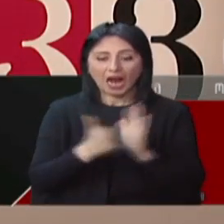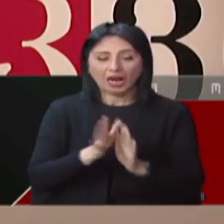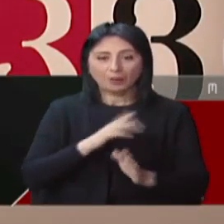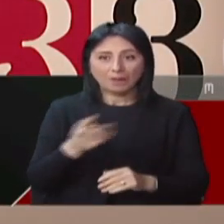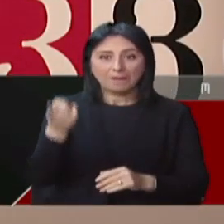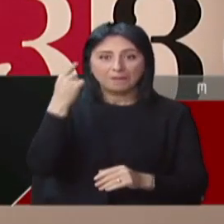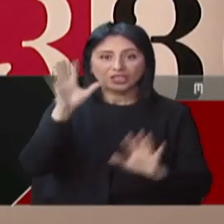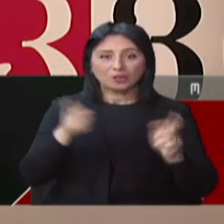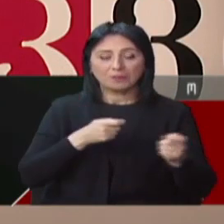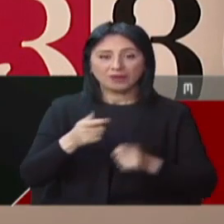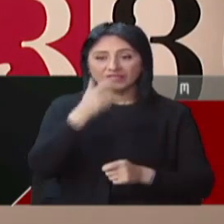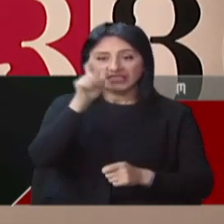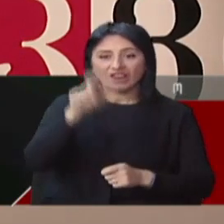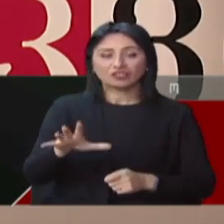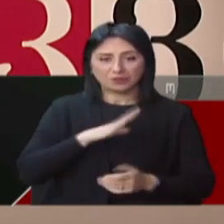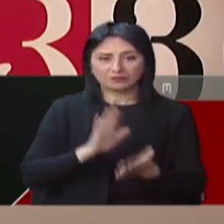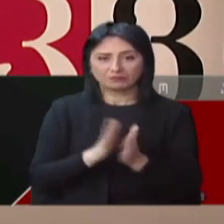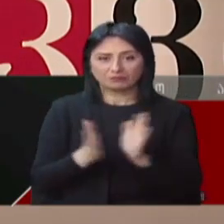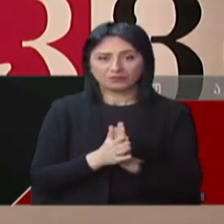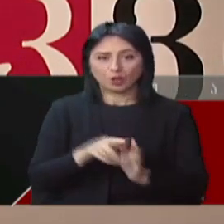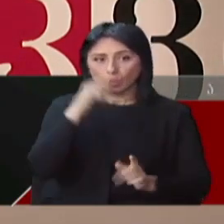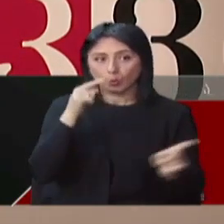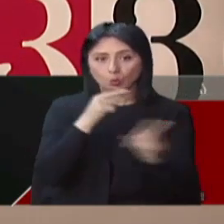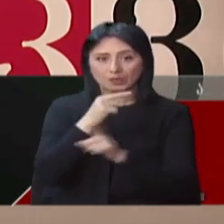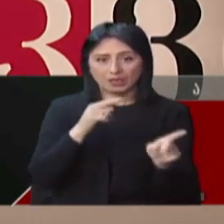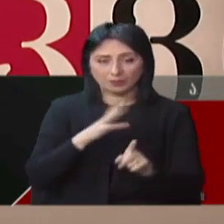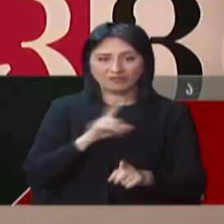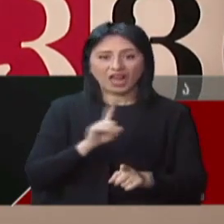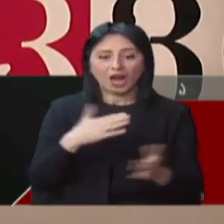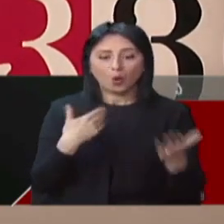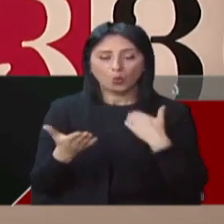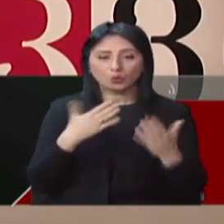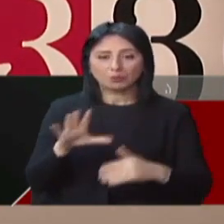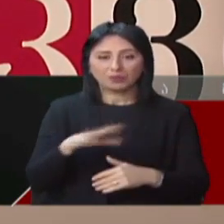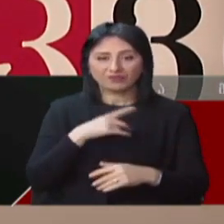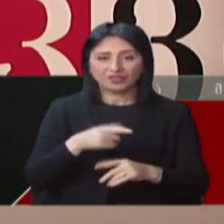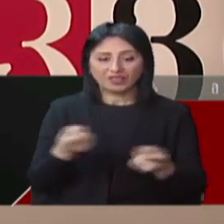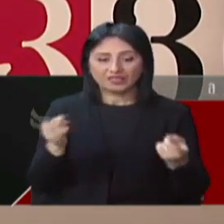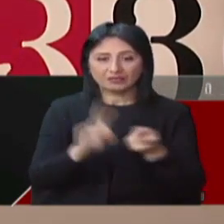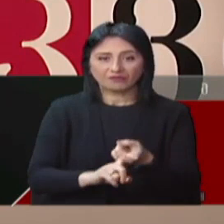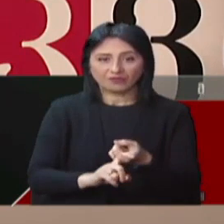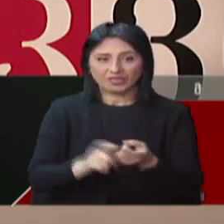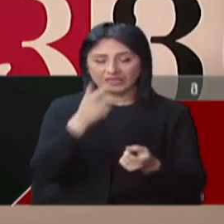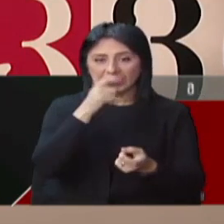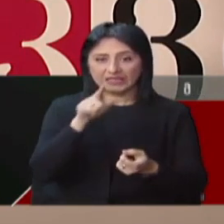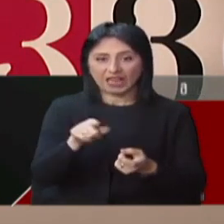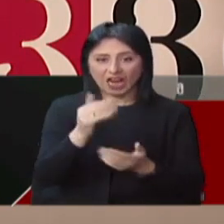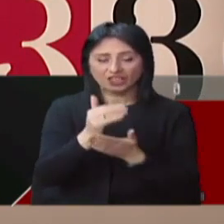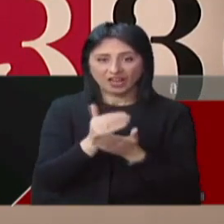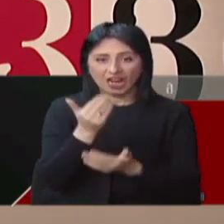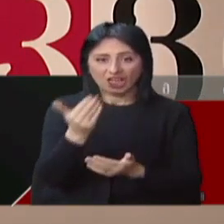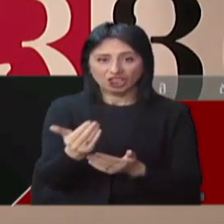შევიდა მაშინდელი პრეზიდენტი მიხეილ სააკაშვილი რუსეთთან, რა ურთიერთობები ჰქონდა დამყარებული სააკაშვილის